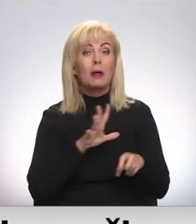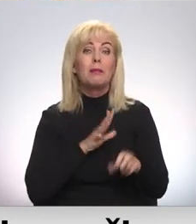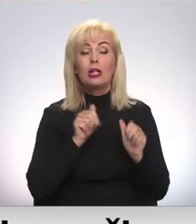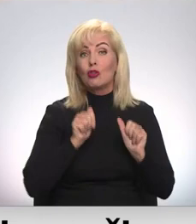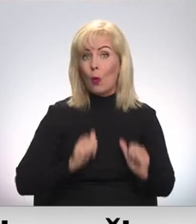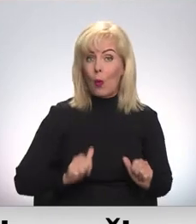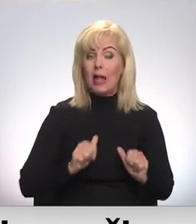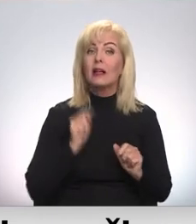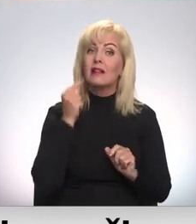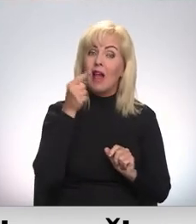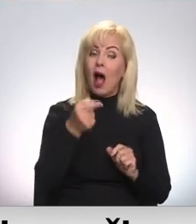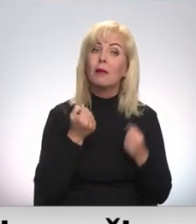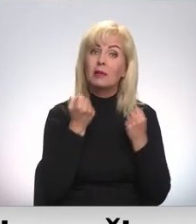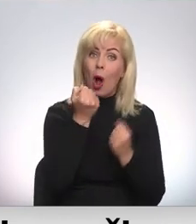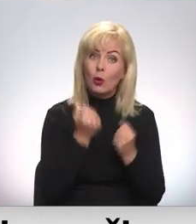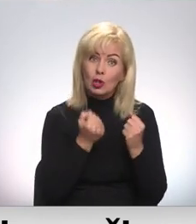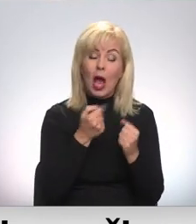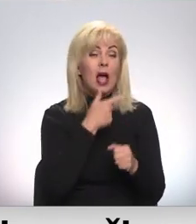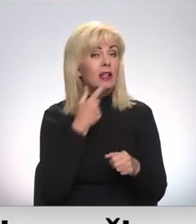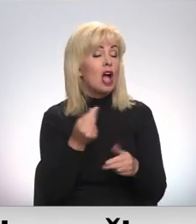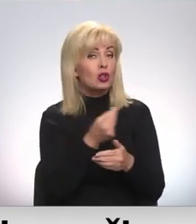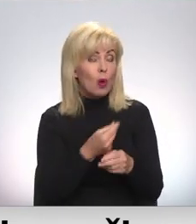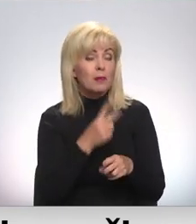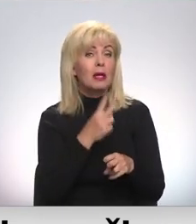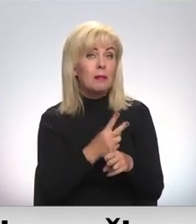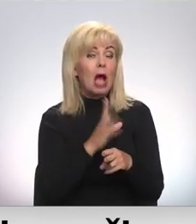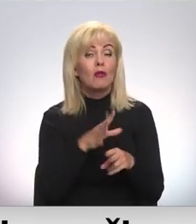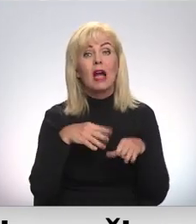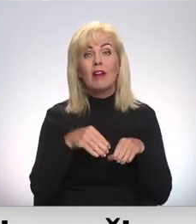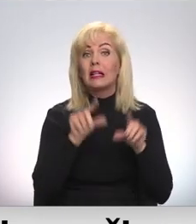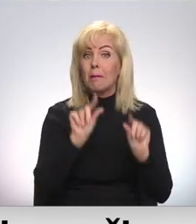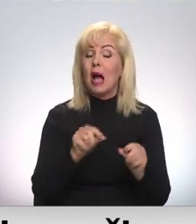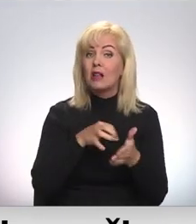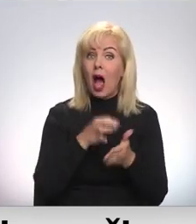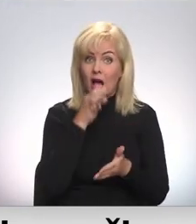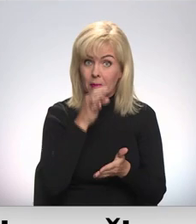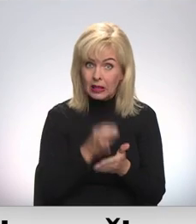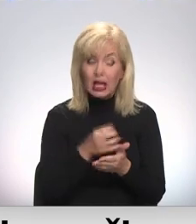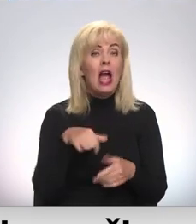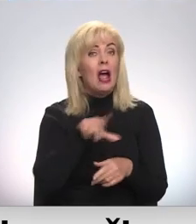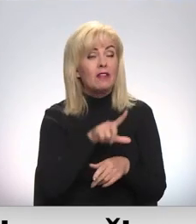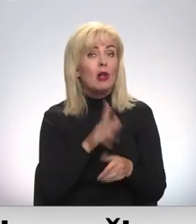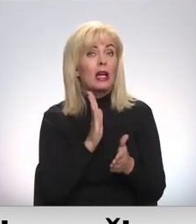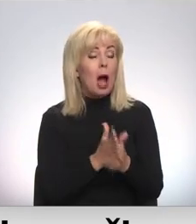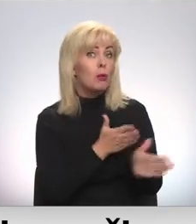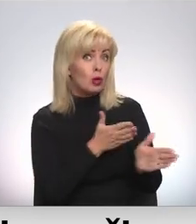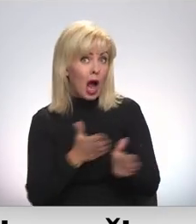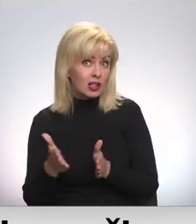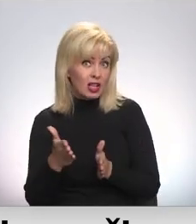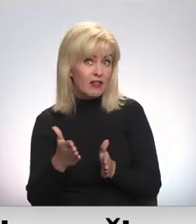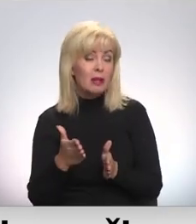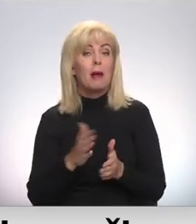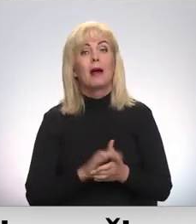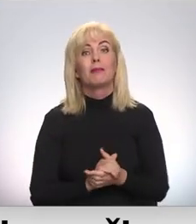godīgi tālbraucēji, taču tas nenozīmē, ka pienākumus var veikt mazāk atbildīgi. Visu laiku jābūt modrai, uzsver Liene. Tu